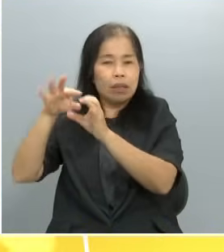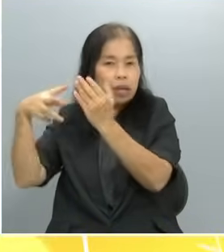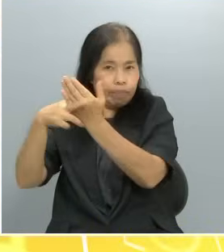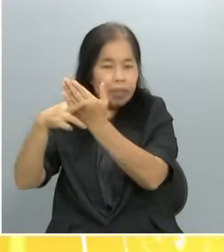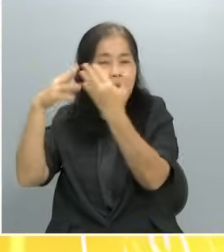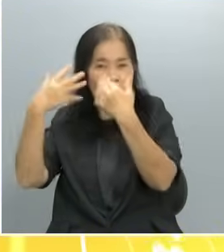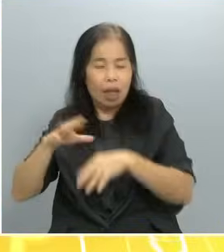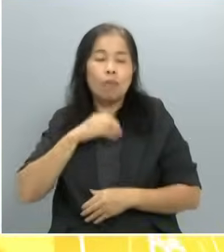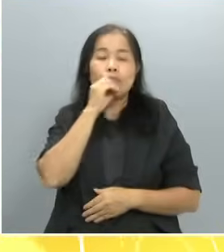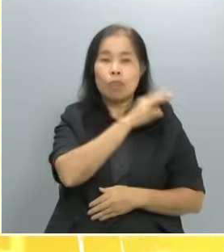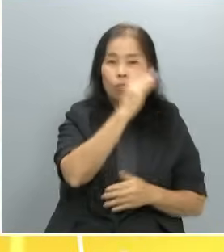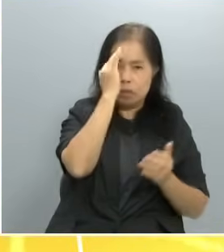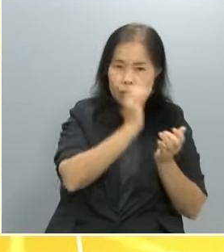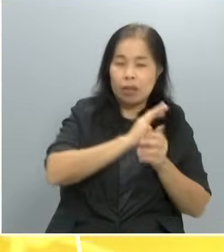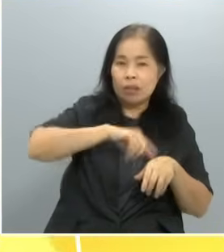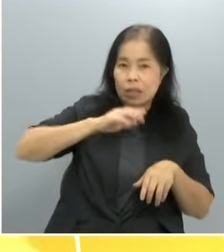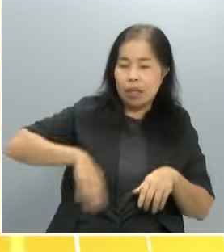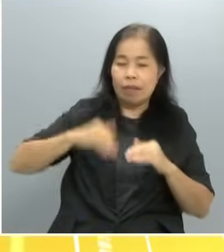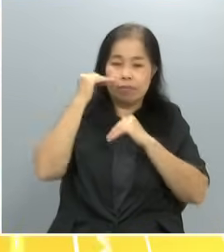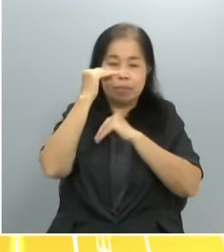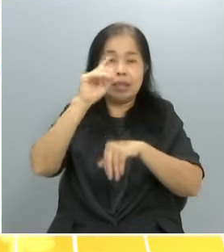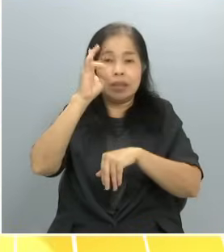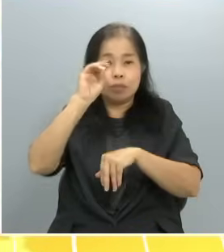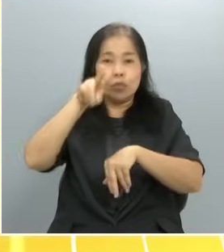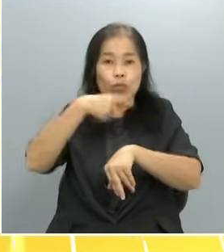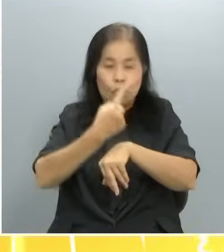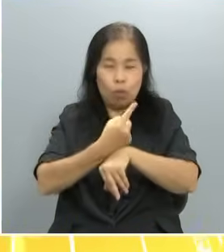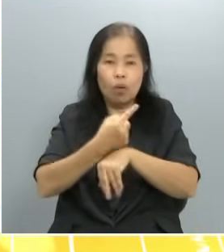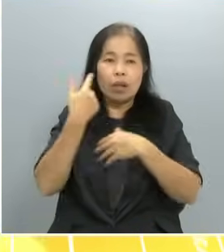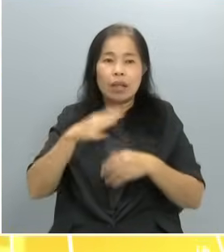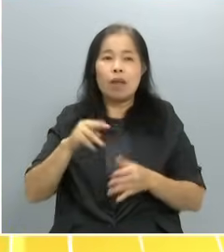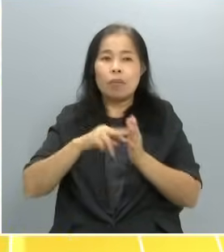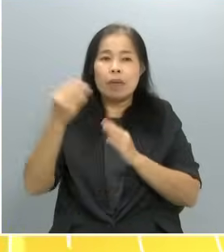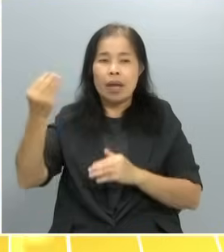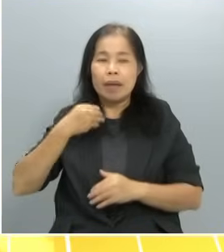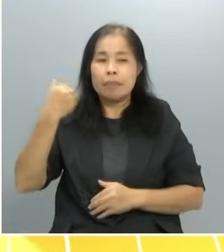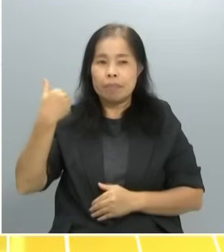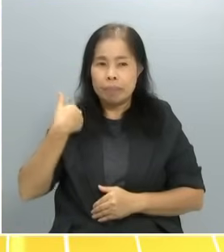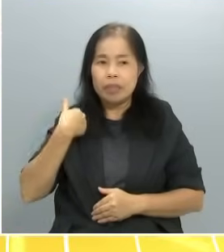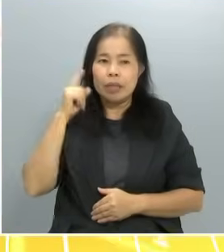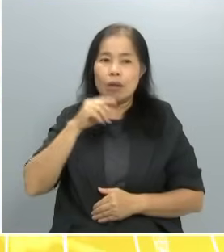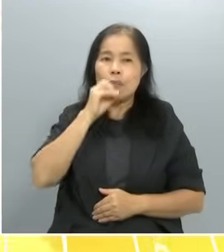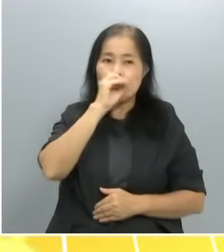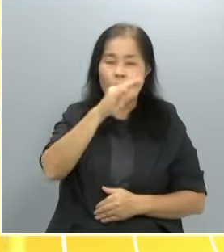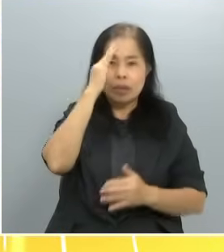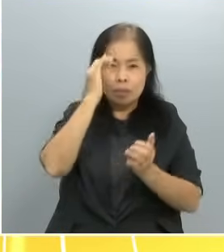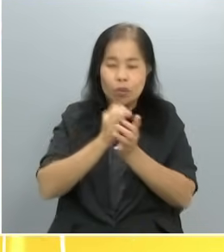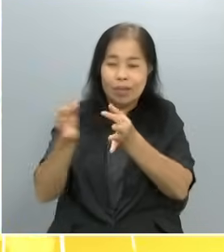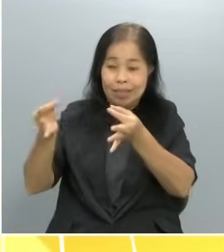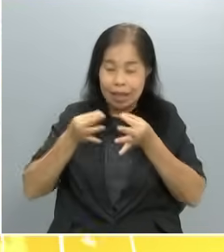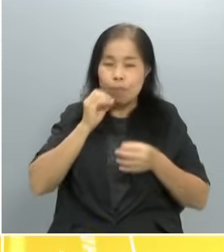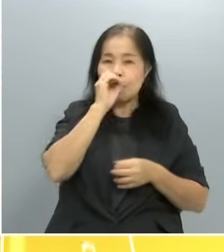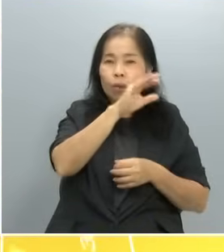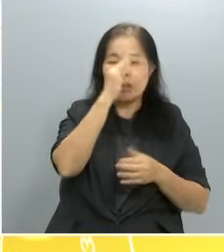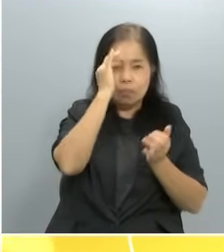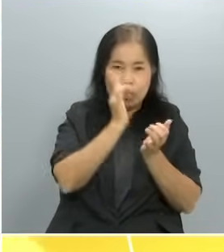ธุรกรรมนั้นทันทีแต่ว่าภายใน 72ชั่วโมงเนี้ยค่ะธนาคารเขาจะให้เคส IDเราและให้เราเอาไปแจ้งตำรวจแล้วเอาใบแจ้ง